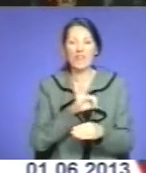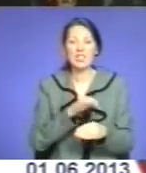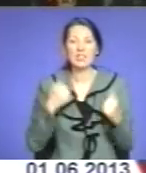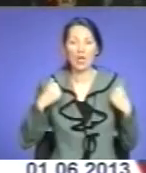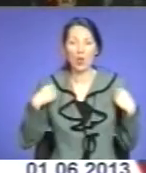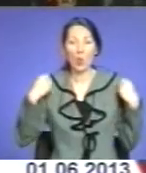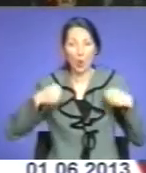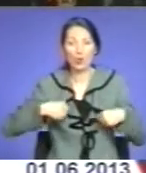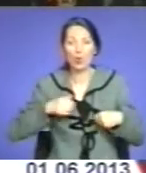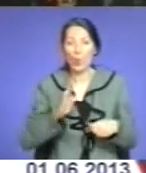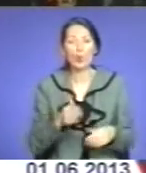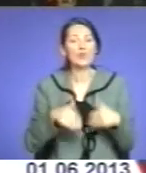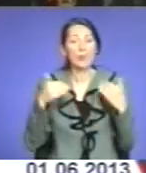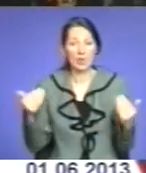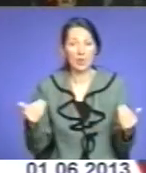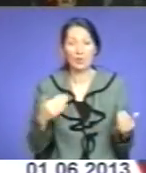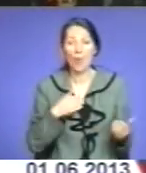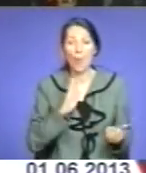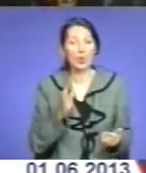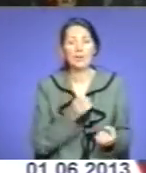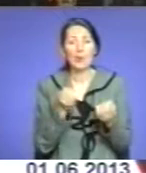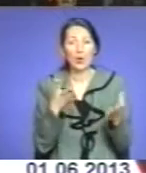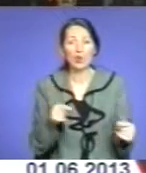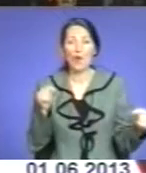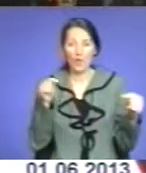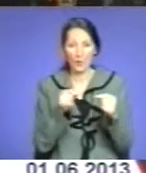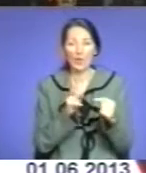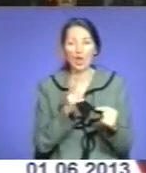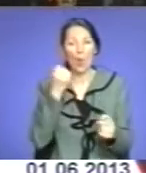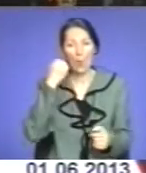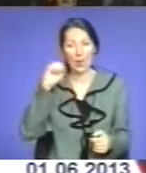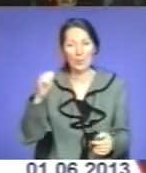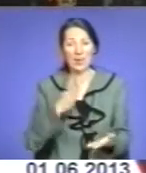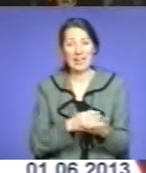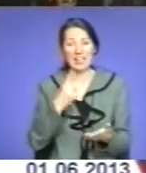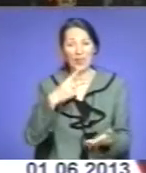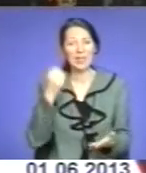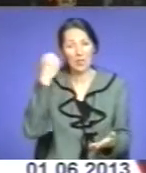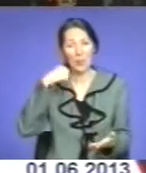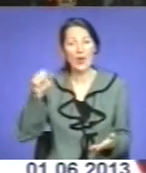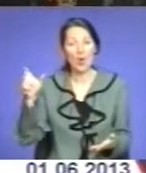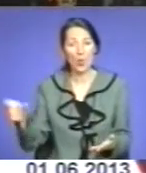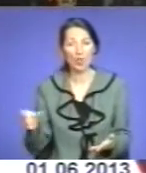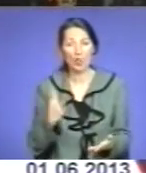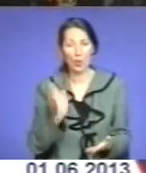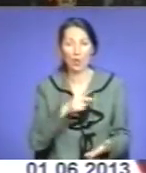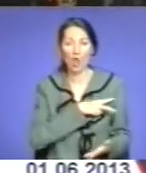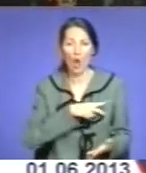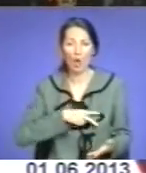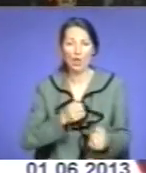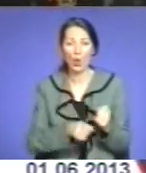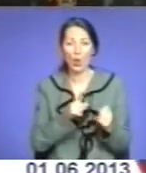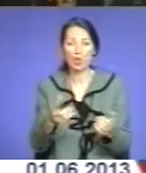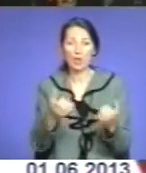непросто визнати тих, хто переміг в цьому конкурсі. Є 20 переможців, вони будуть нагороджені. Кожен з них отримує